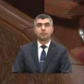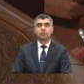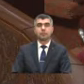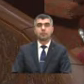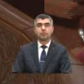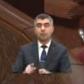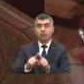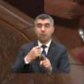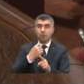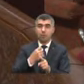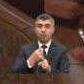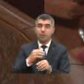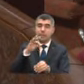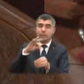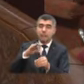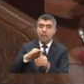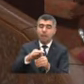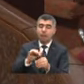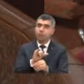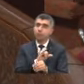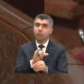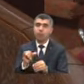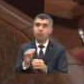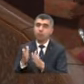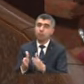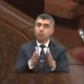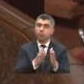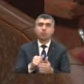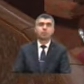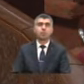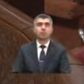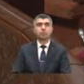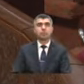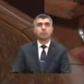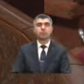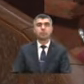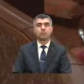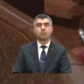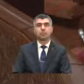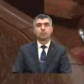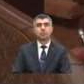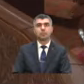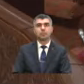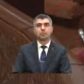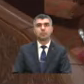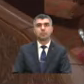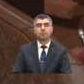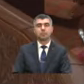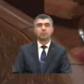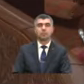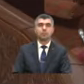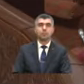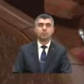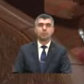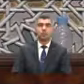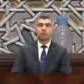ان هادشي تبعدوه من الانتخابات، سخونيه ديال الانتخابات تبعدنا هادشي، ودابا انا التمس رجاء رجاء رجاء